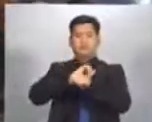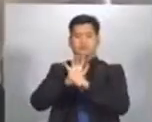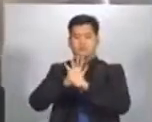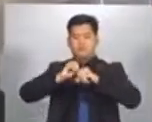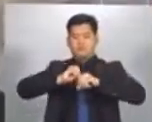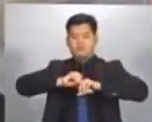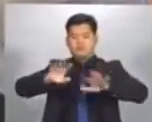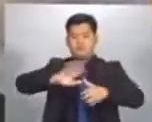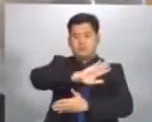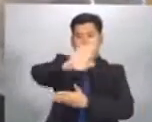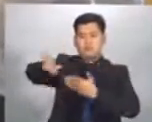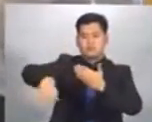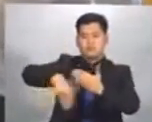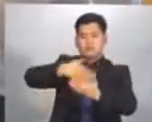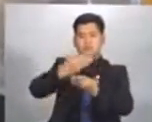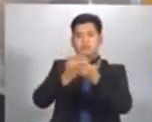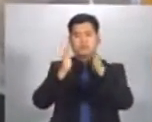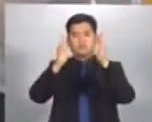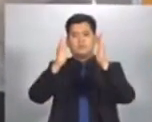pengunjung